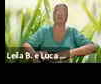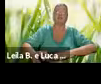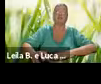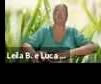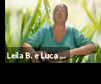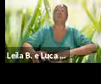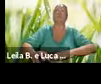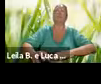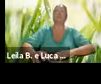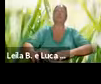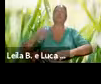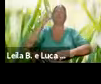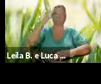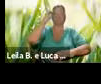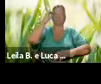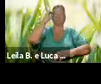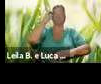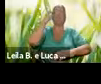Ecco qua.